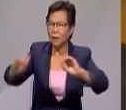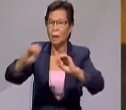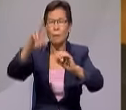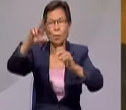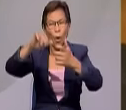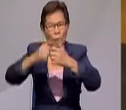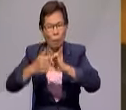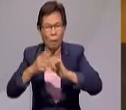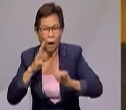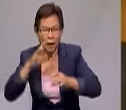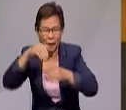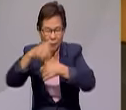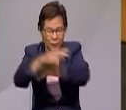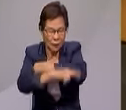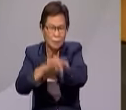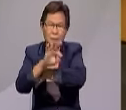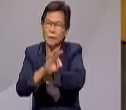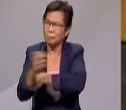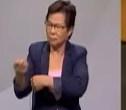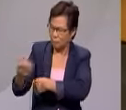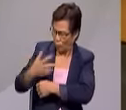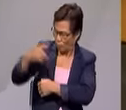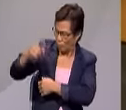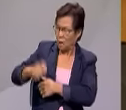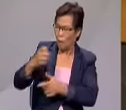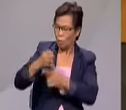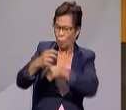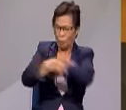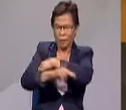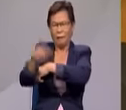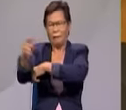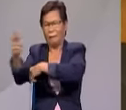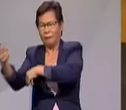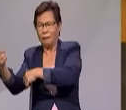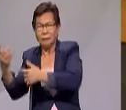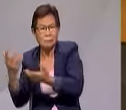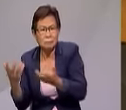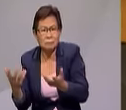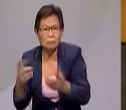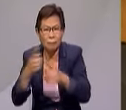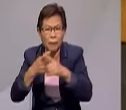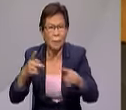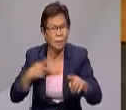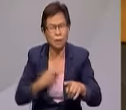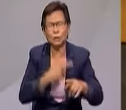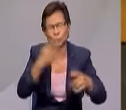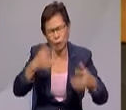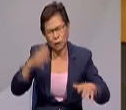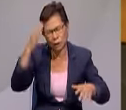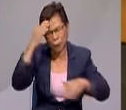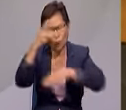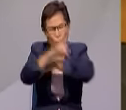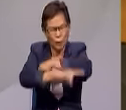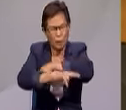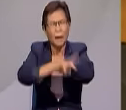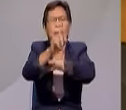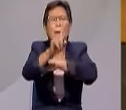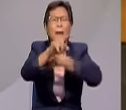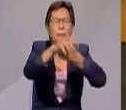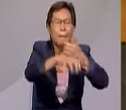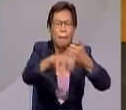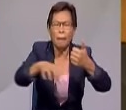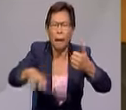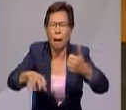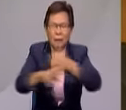air di dalam Negeri Sembilan ataupun negeri-negeri lain. Tapi kita tahu dah negeri-negeri mana